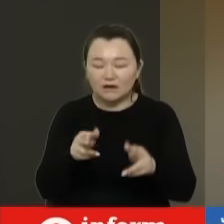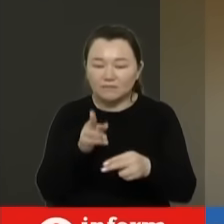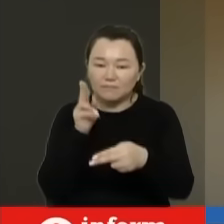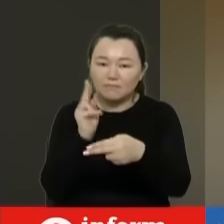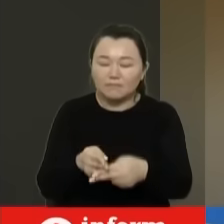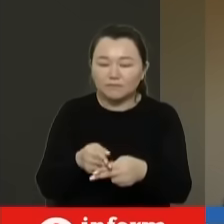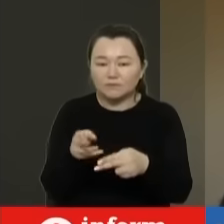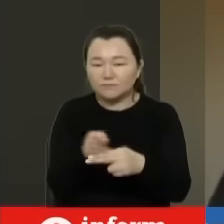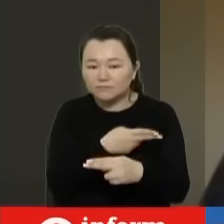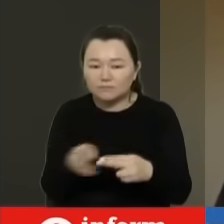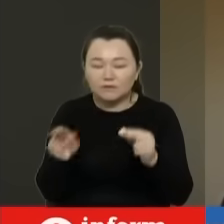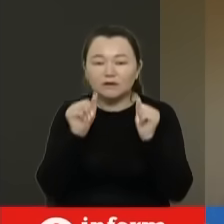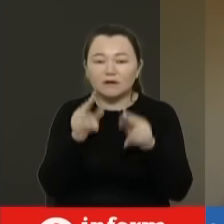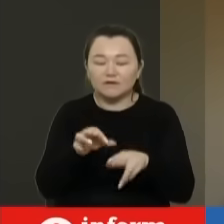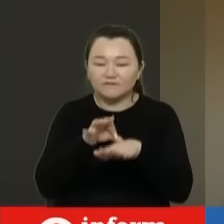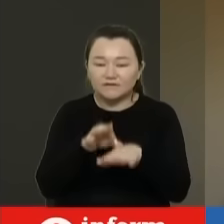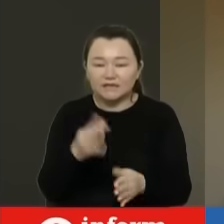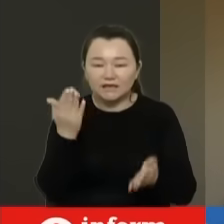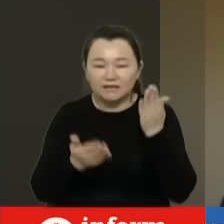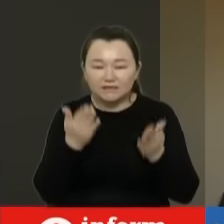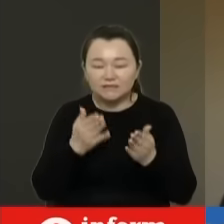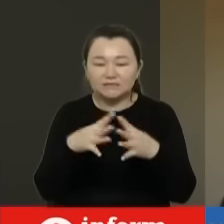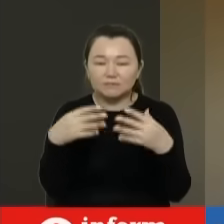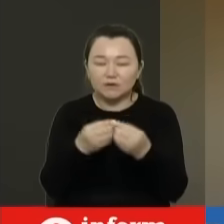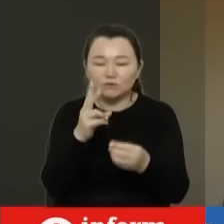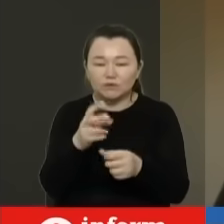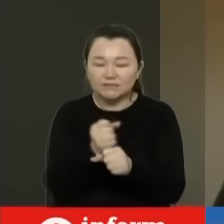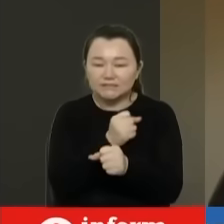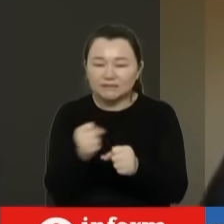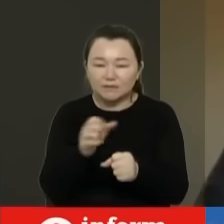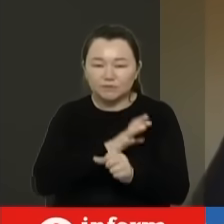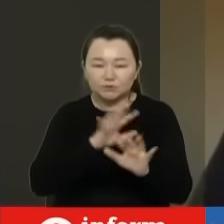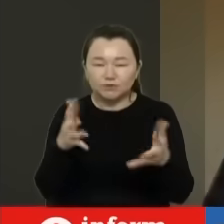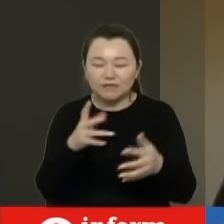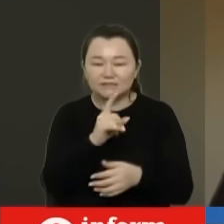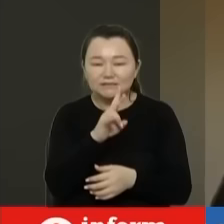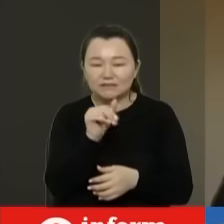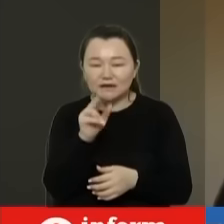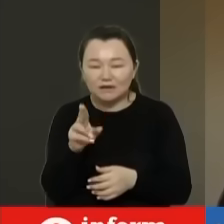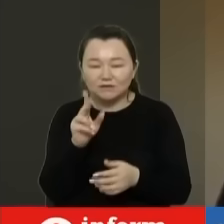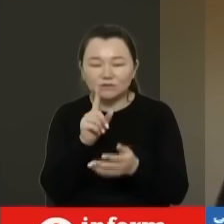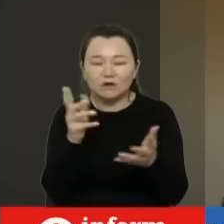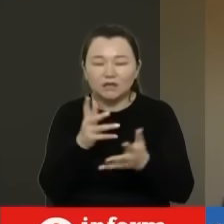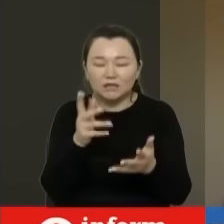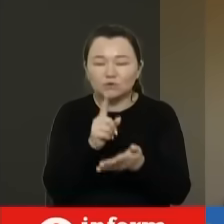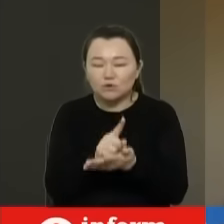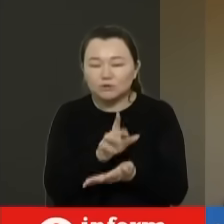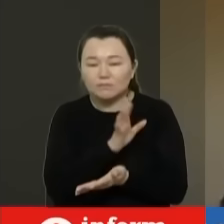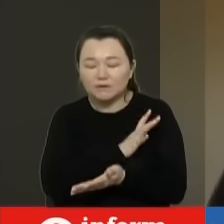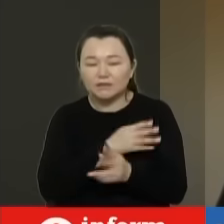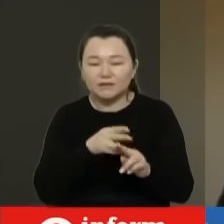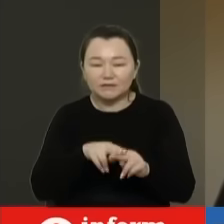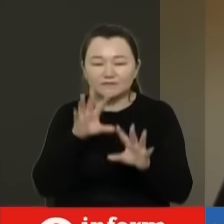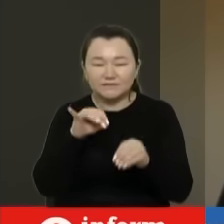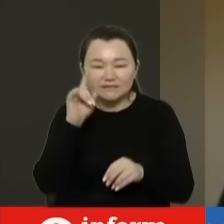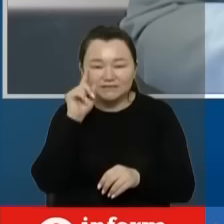жүргізу керек, және егер бір семьяда зорлық-зомбылық болғанда соның белгілері қандай болады ма дегенді олар